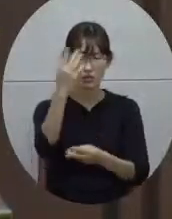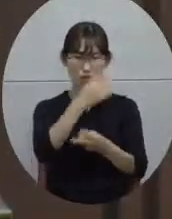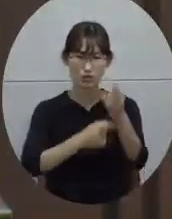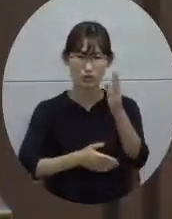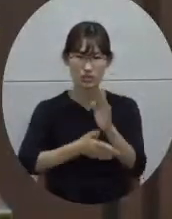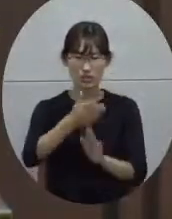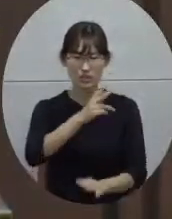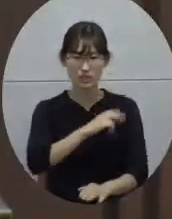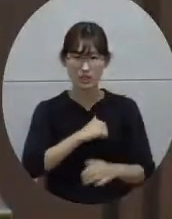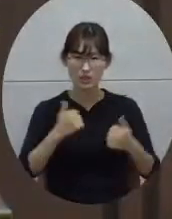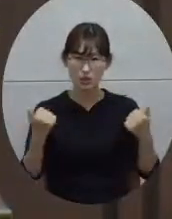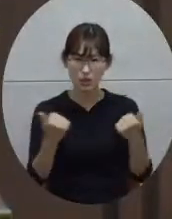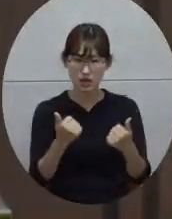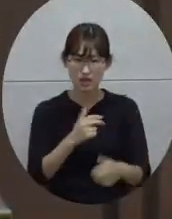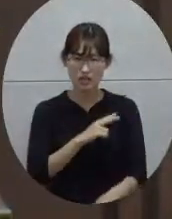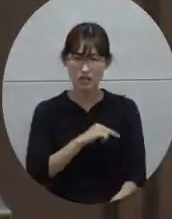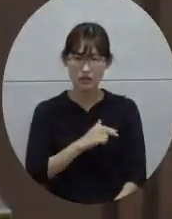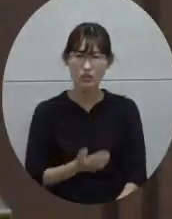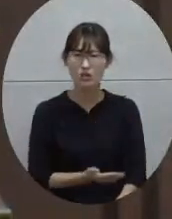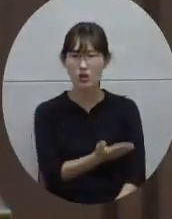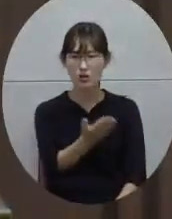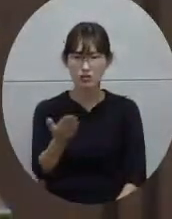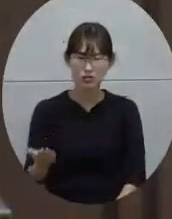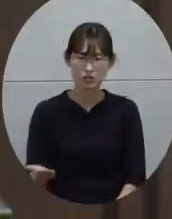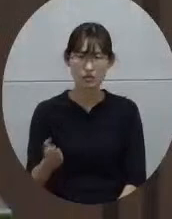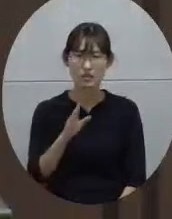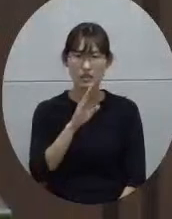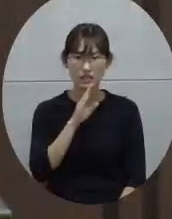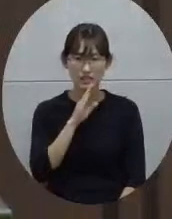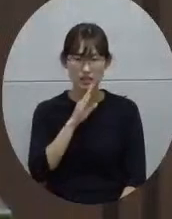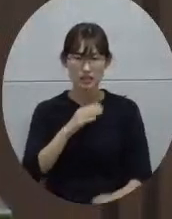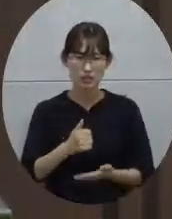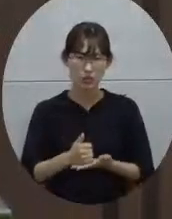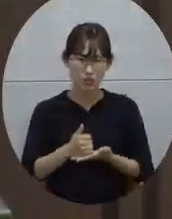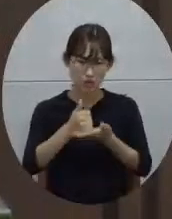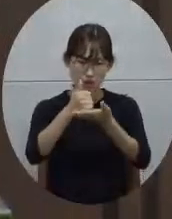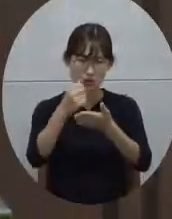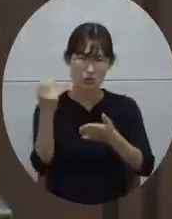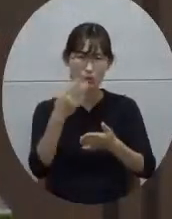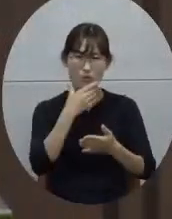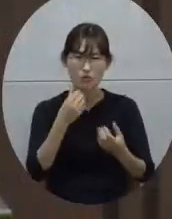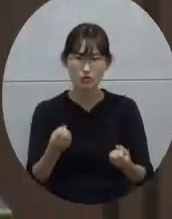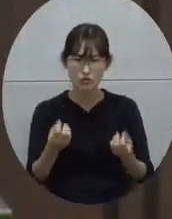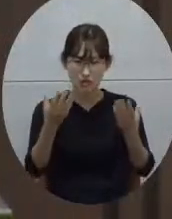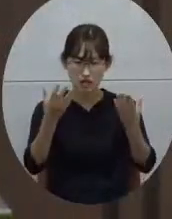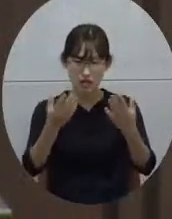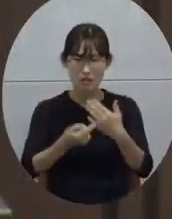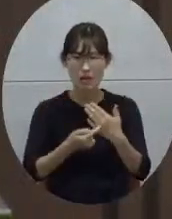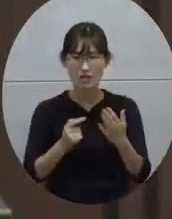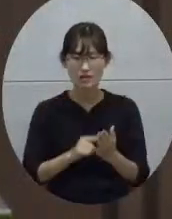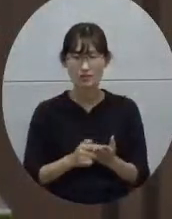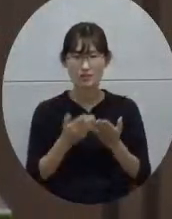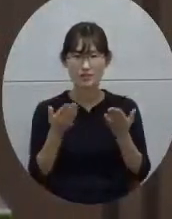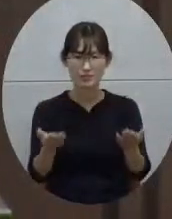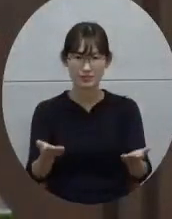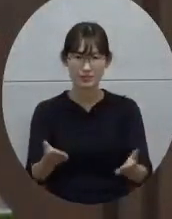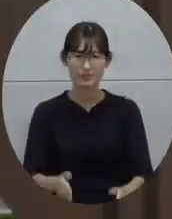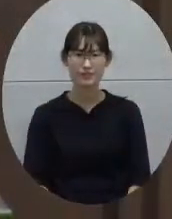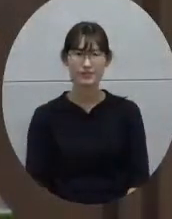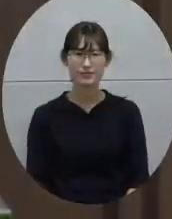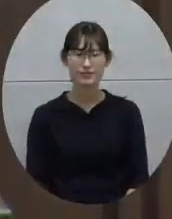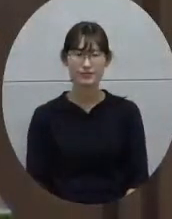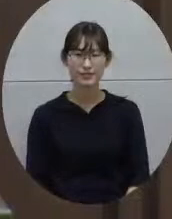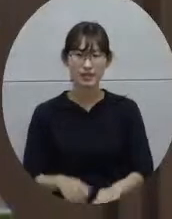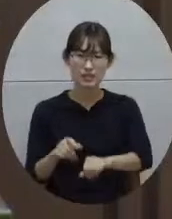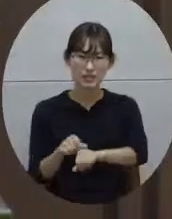통합청주시의회 의원님들께 진심을 담아 존경과 축하의 마음을 전합니다.